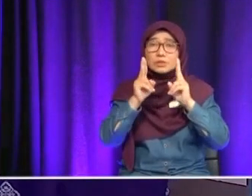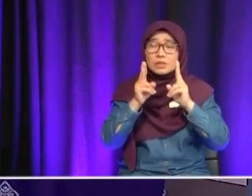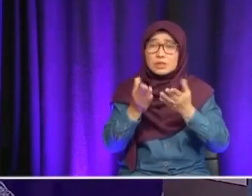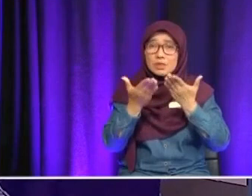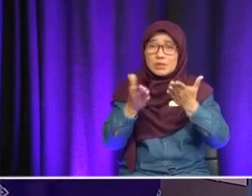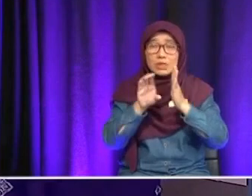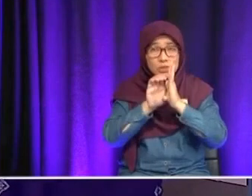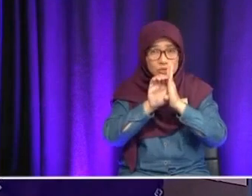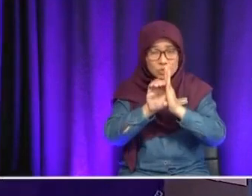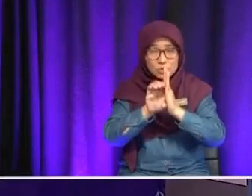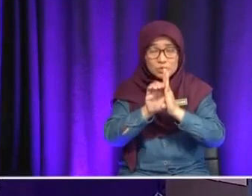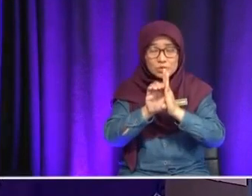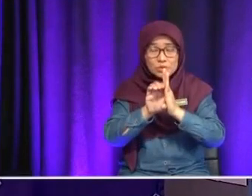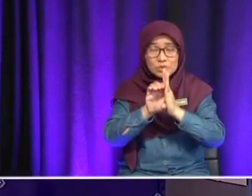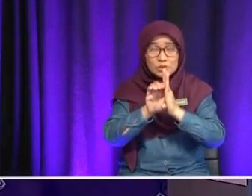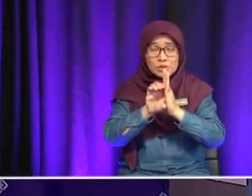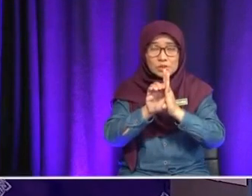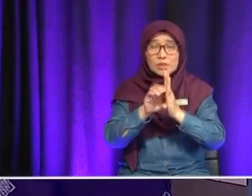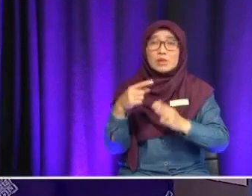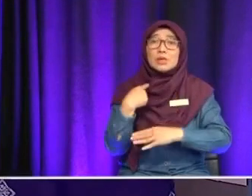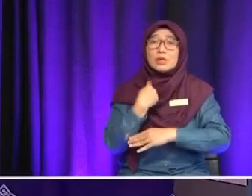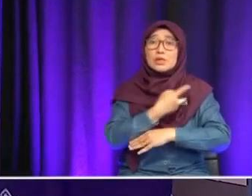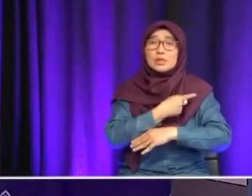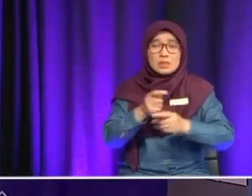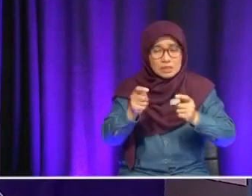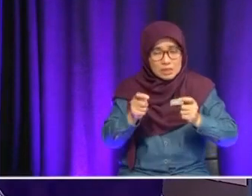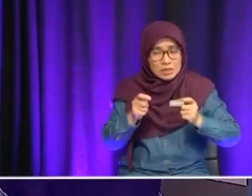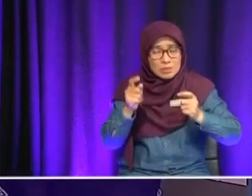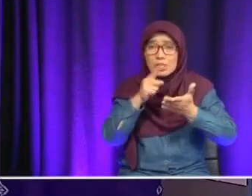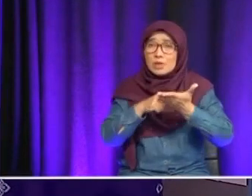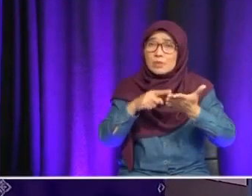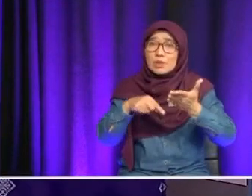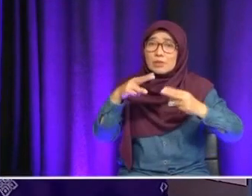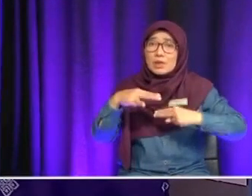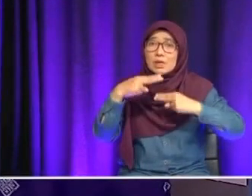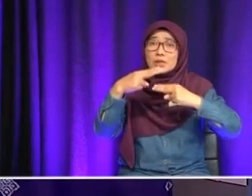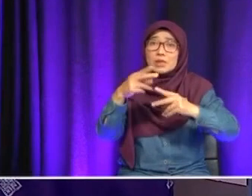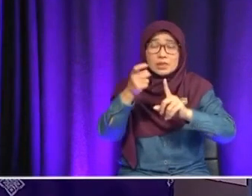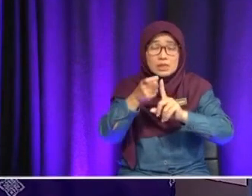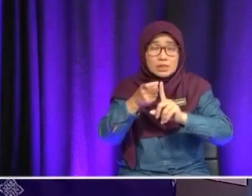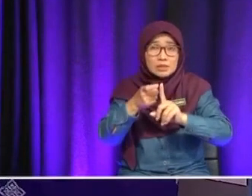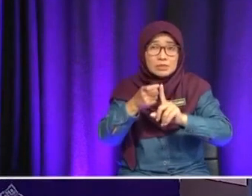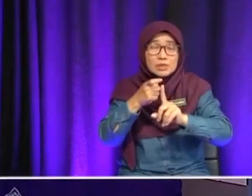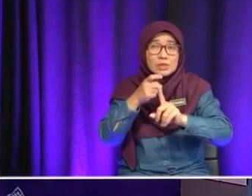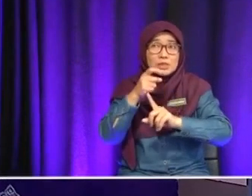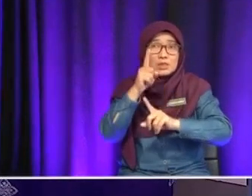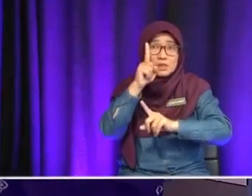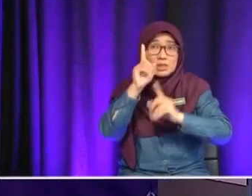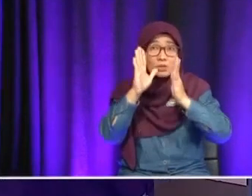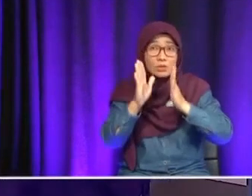yang mudah, iaitu kita menerima apa-apa saja hadiah daripada